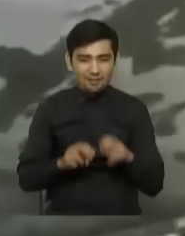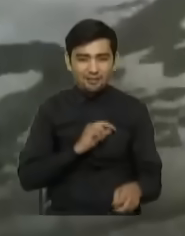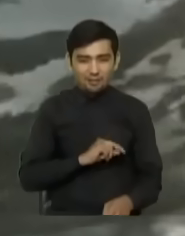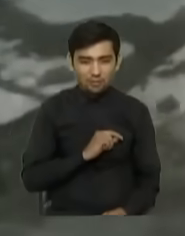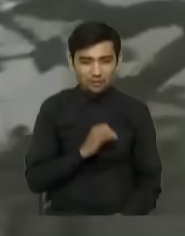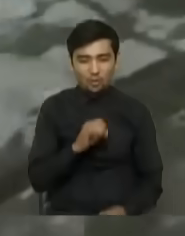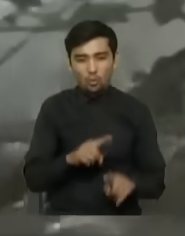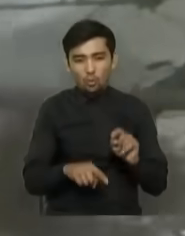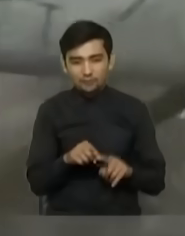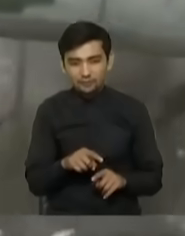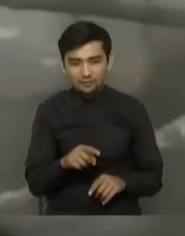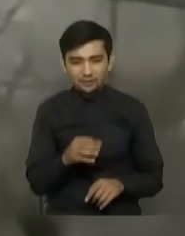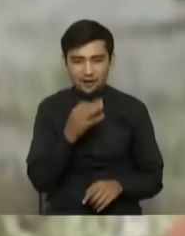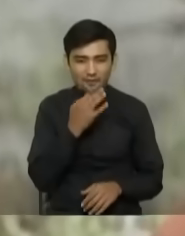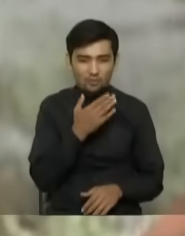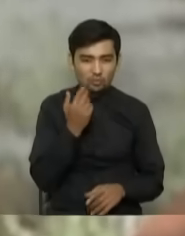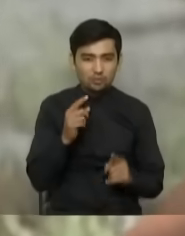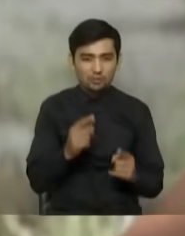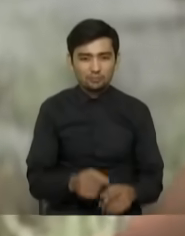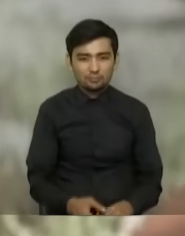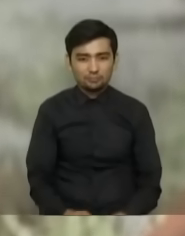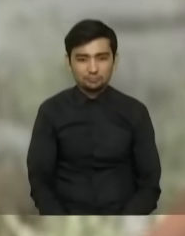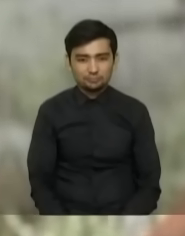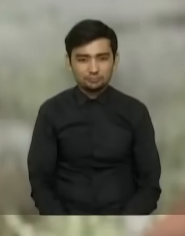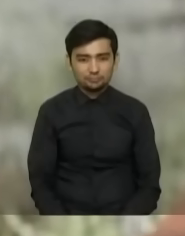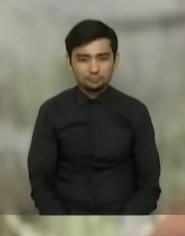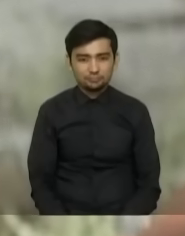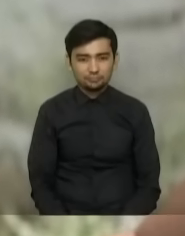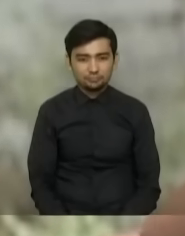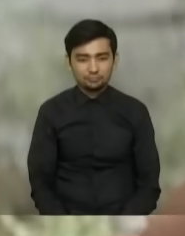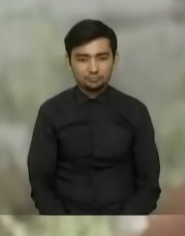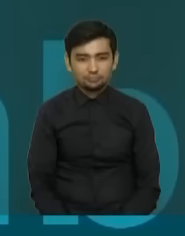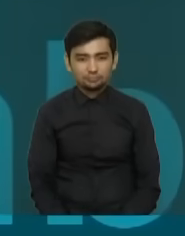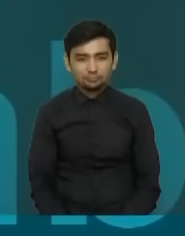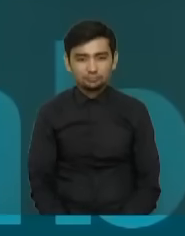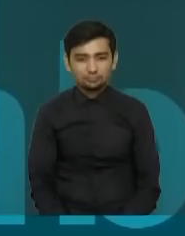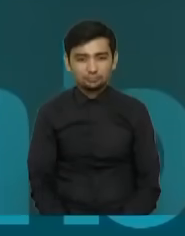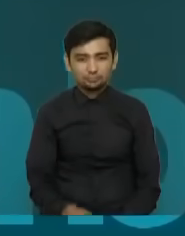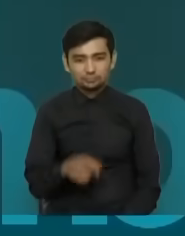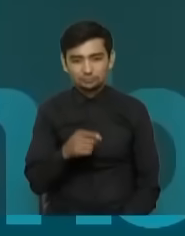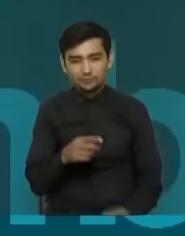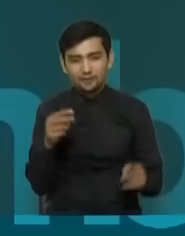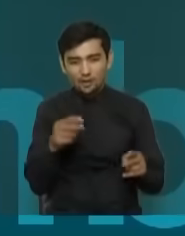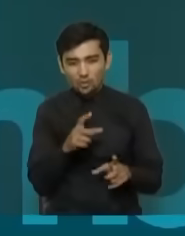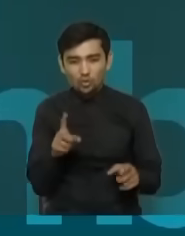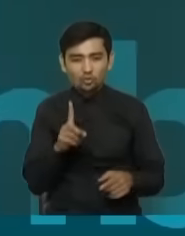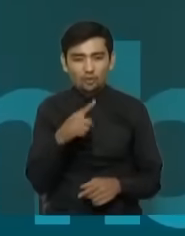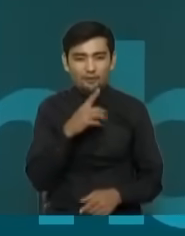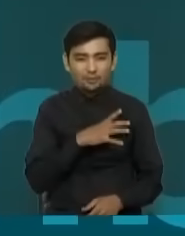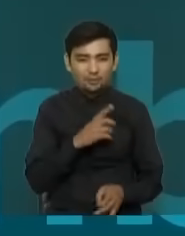неге туыстарының көңілі толмай отыр? Бір машина 6 адам не болады ол? Не істей алады 6 адам? Оқиға куәгерлері не